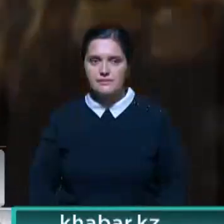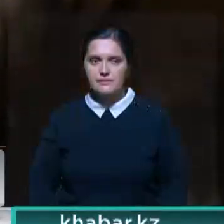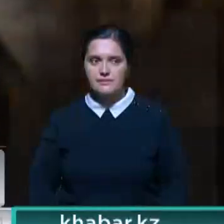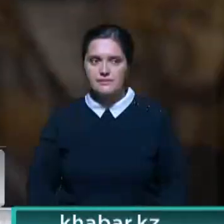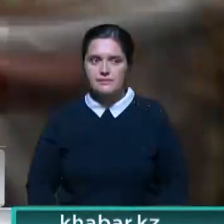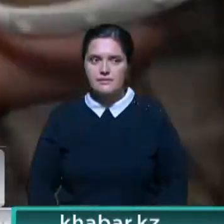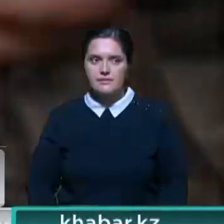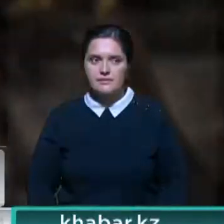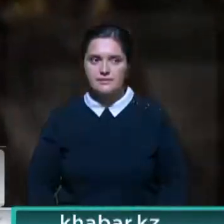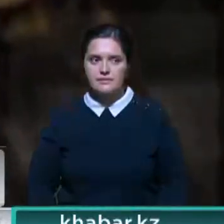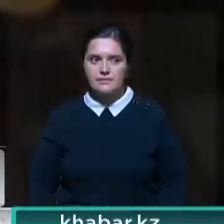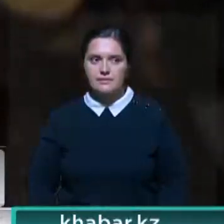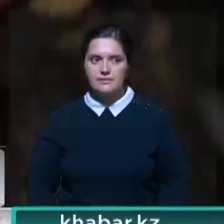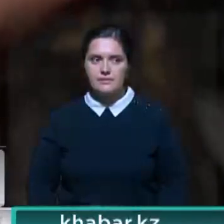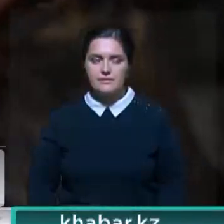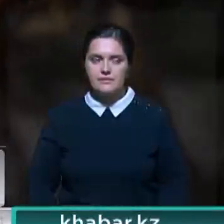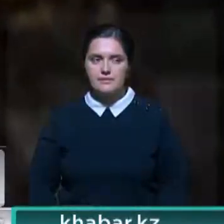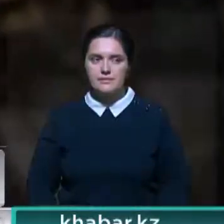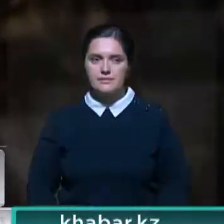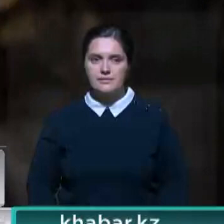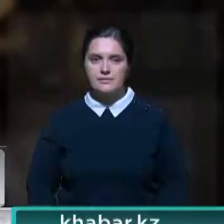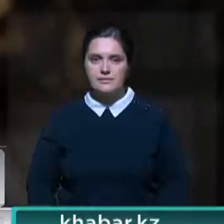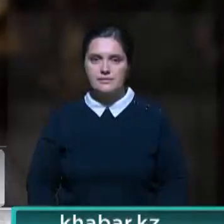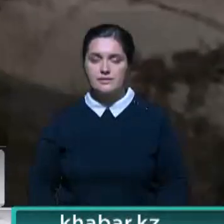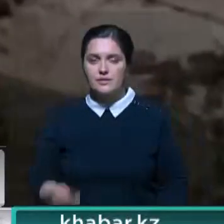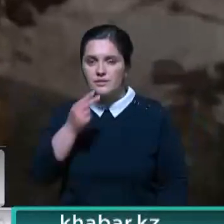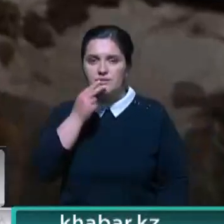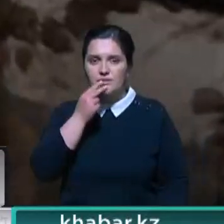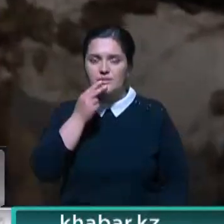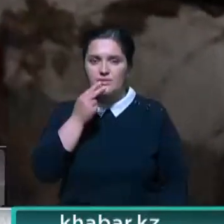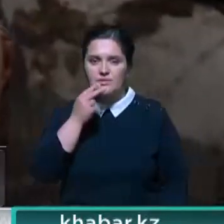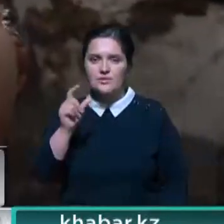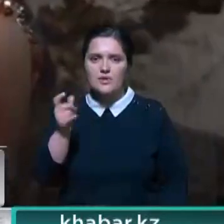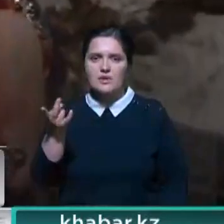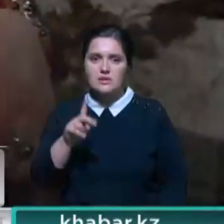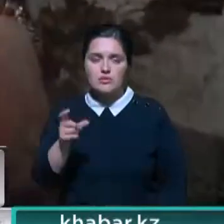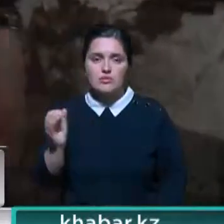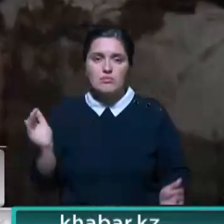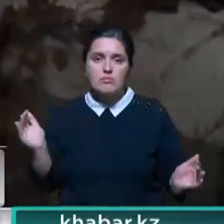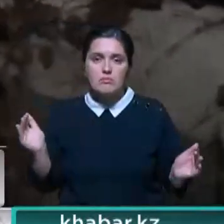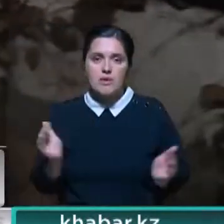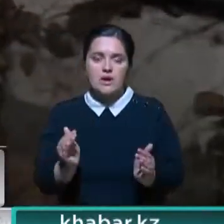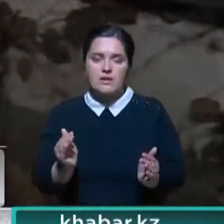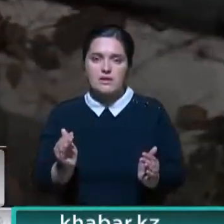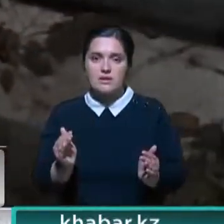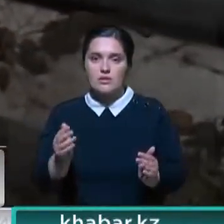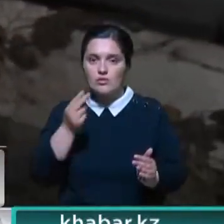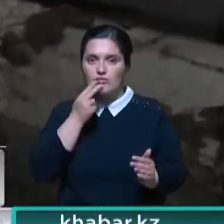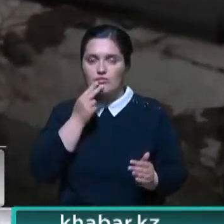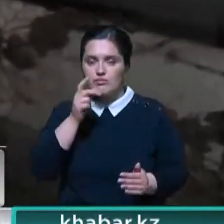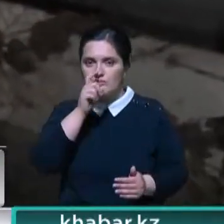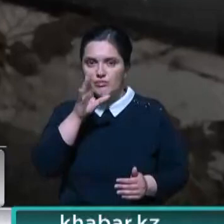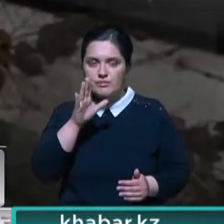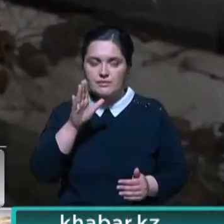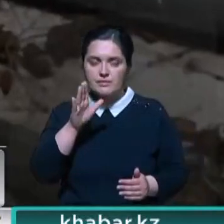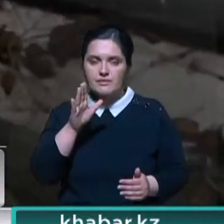Давай, давай, полностью доедаем. Чуть-чуть осталось. Еще совсем маленький. Аппетит у него